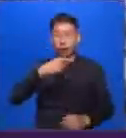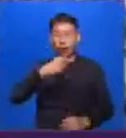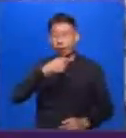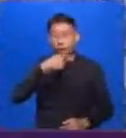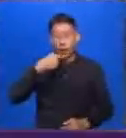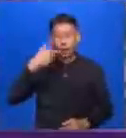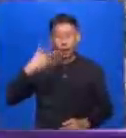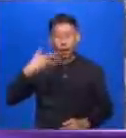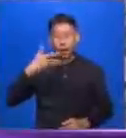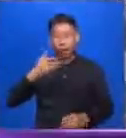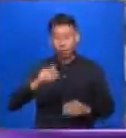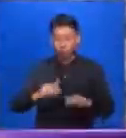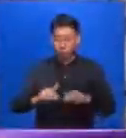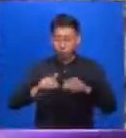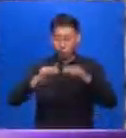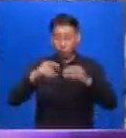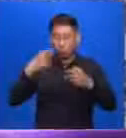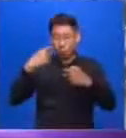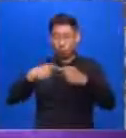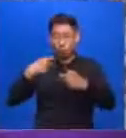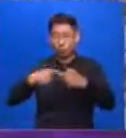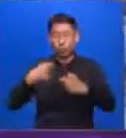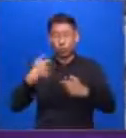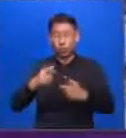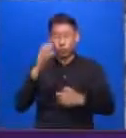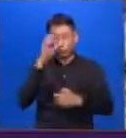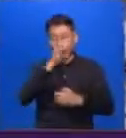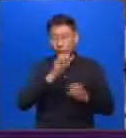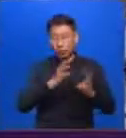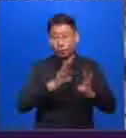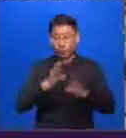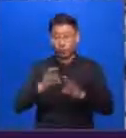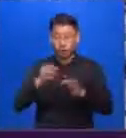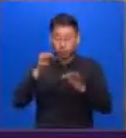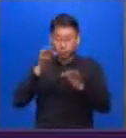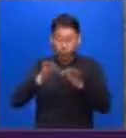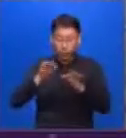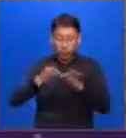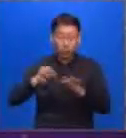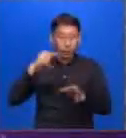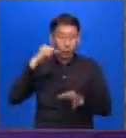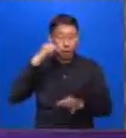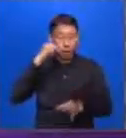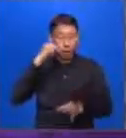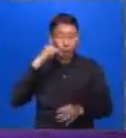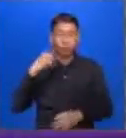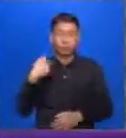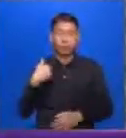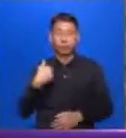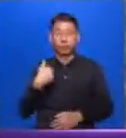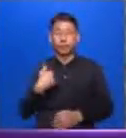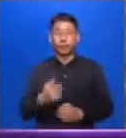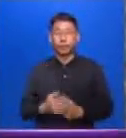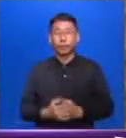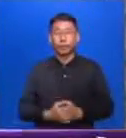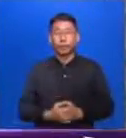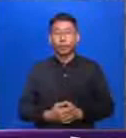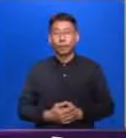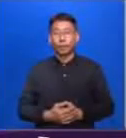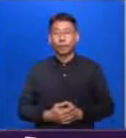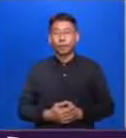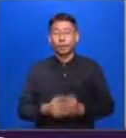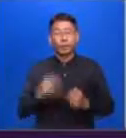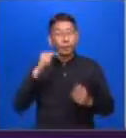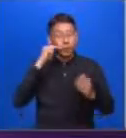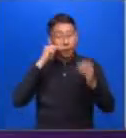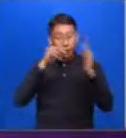แคลนน้ำต้นแตงกวาโตไม่เต็มที่ต้องหาวิธีการปลูกแบบประหยัดน้ำให้มากที่สุดส่วน